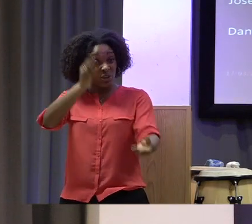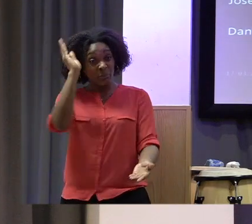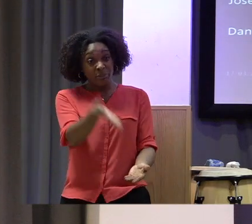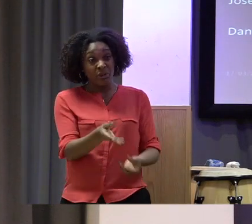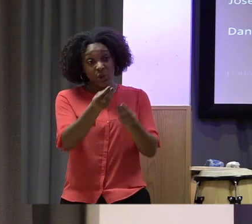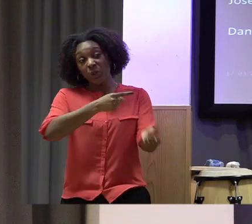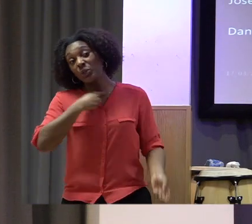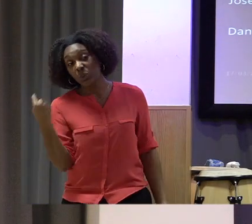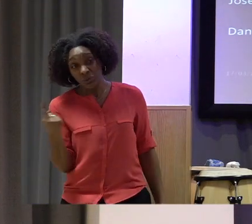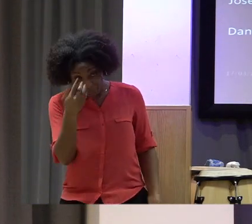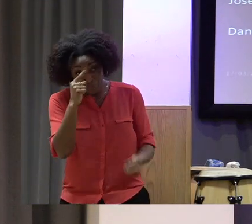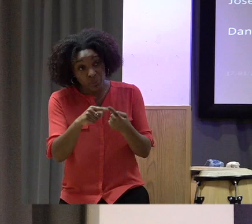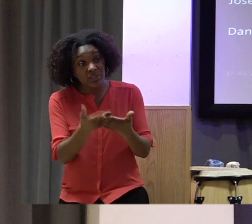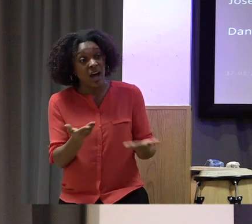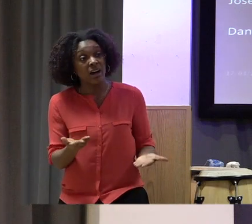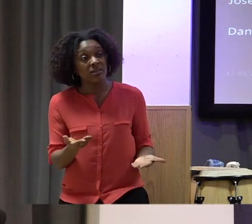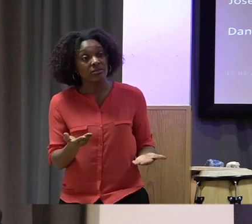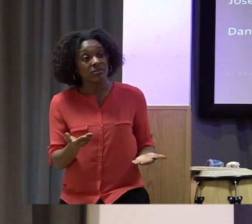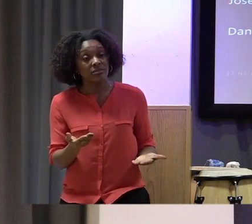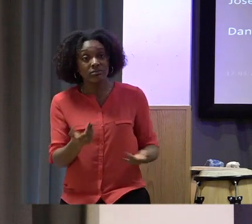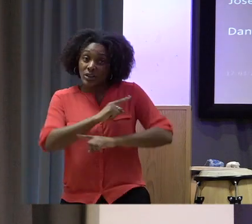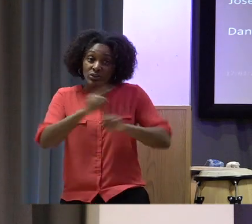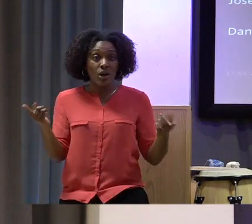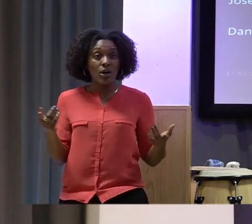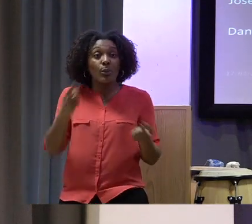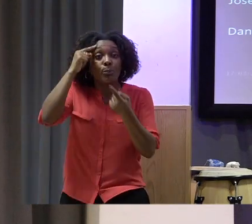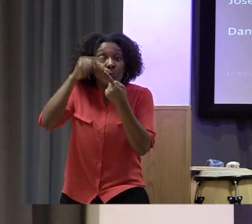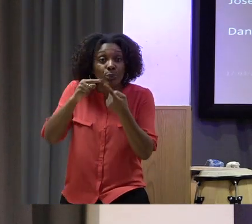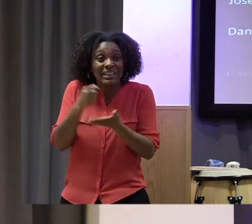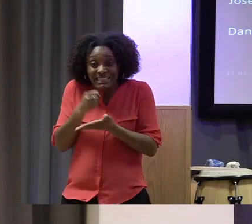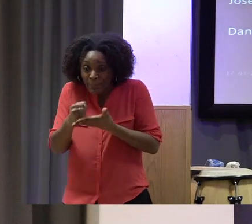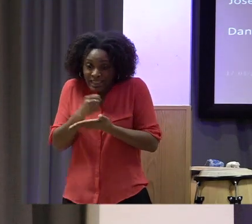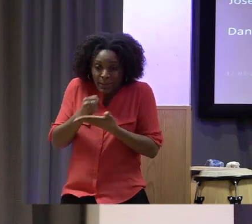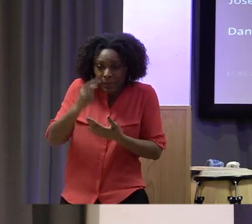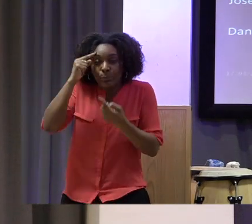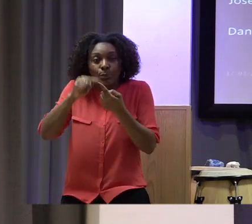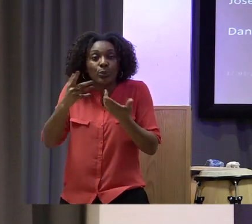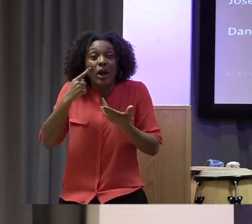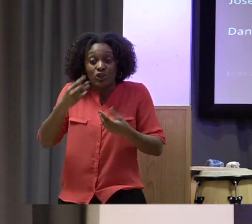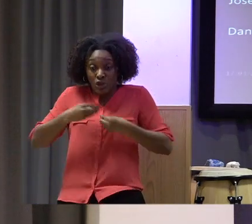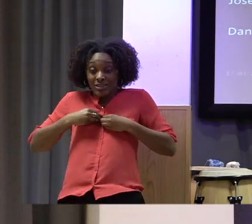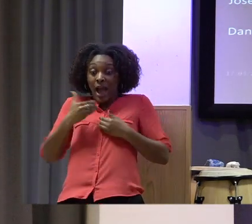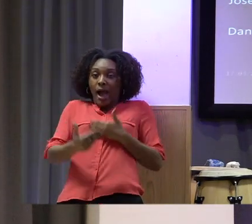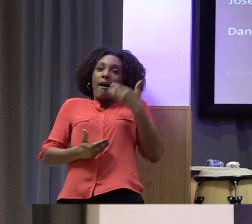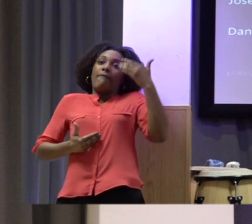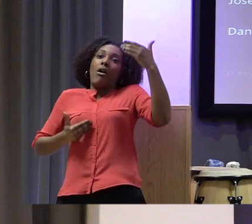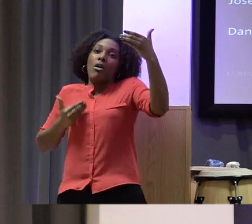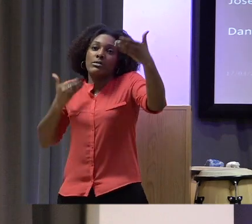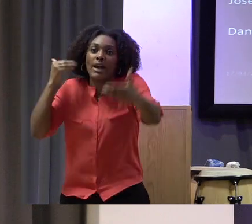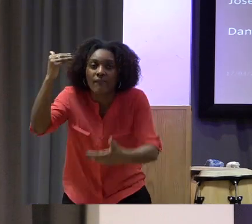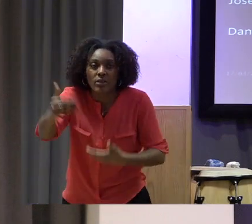tuer. Le but de l'épreuve n'est pas de nous tuer. Comme je l'ai dit, le but de l'épreuve, c'est qu'on aille plus loin avec Dieu.